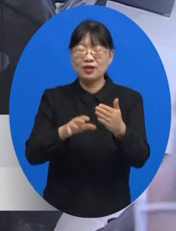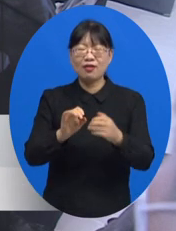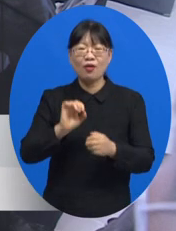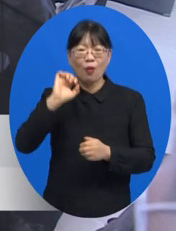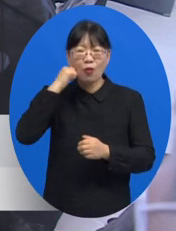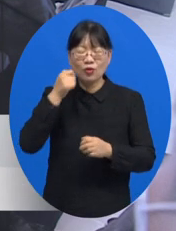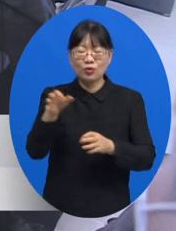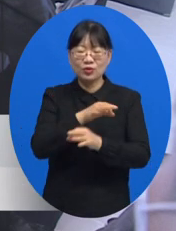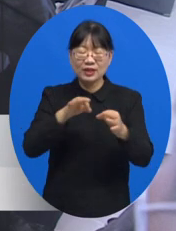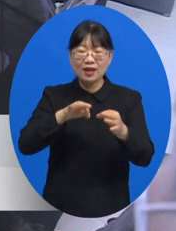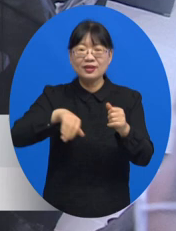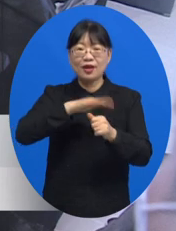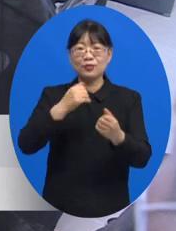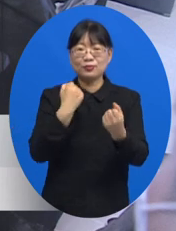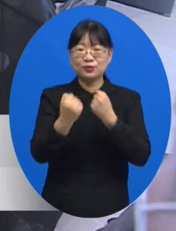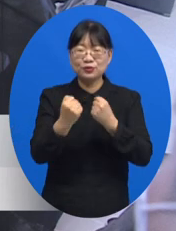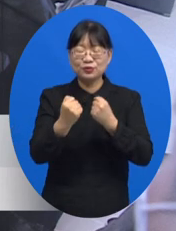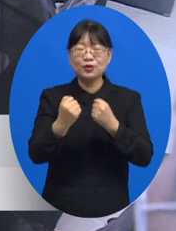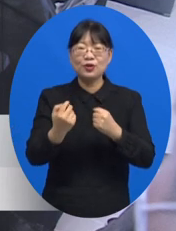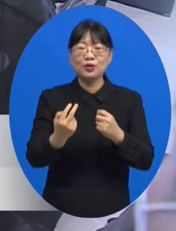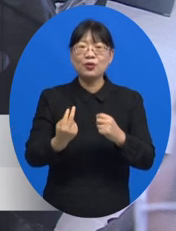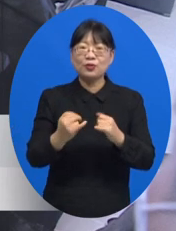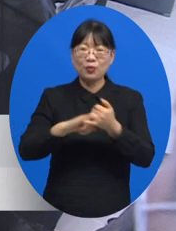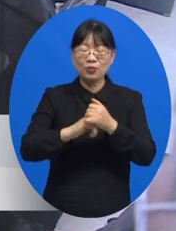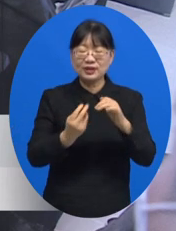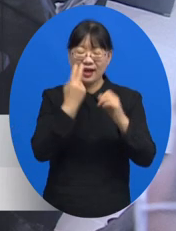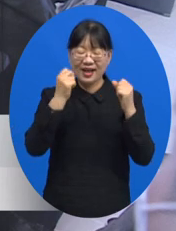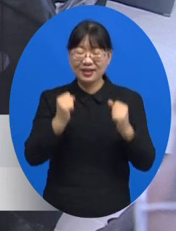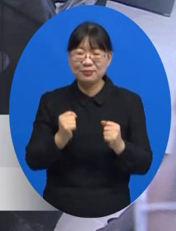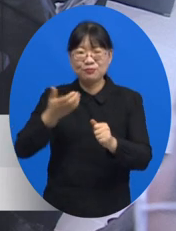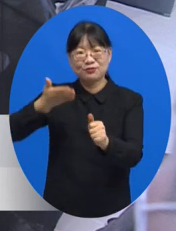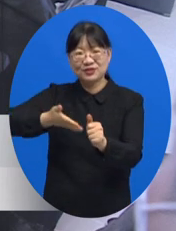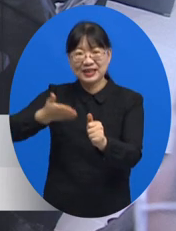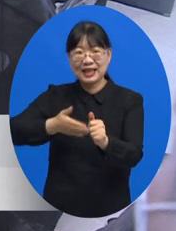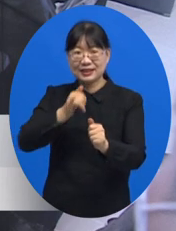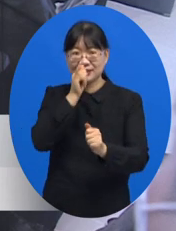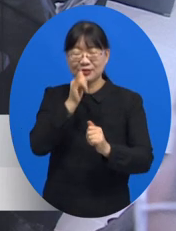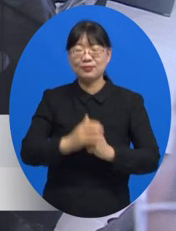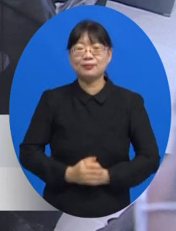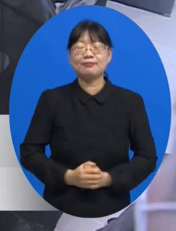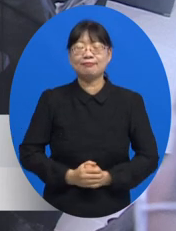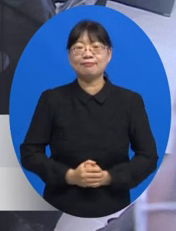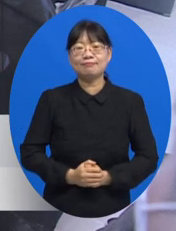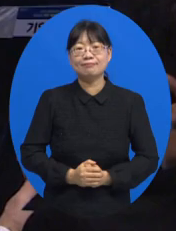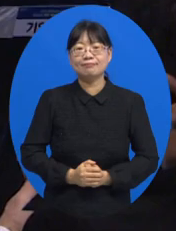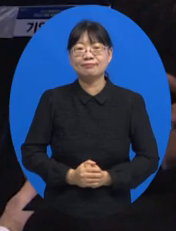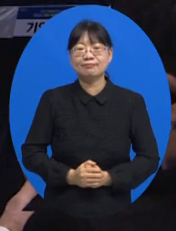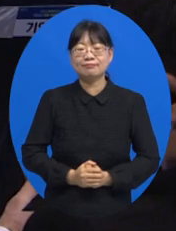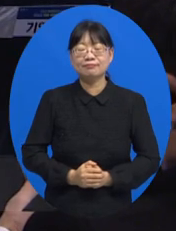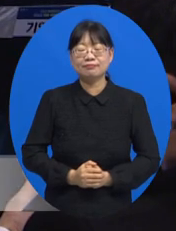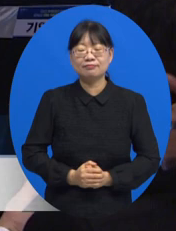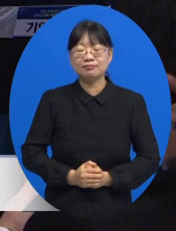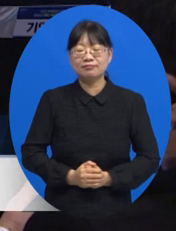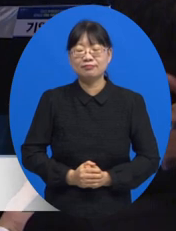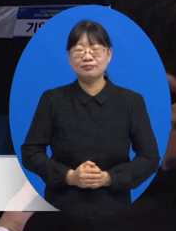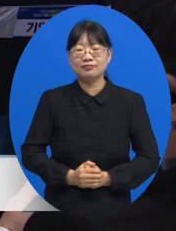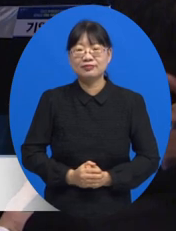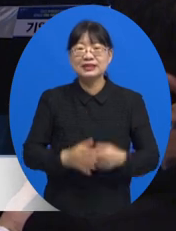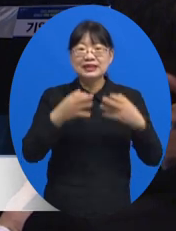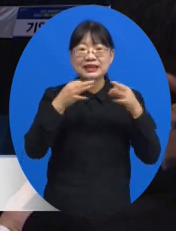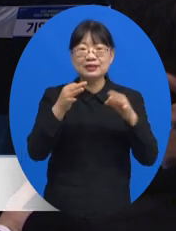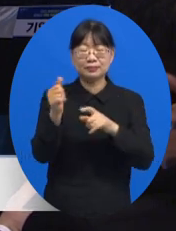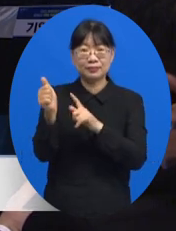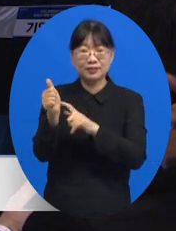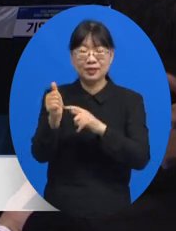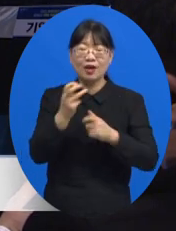달라는 당부가 있었는데요 무슨 얘기가 오고 간 건지 최재현 기자가 리포트로 전해드립니다 김동현